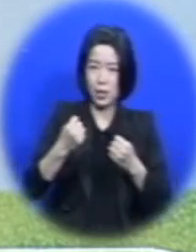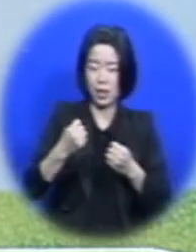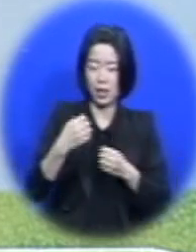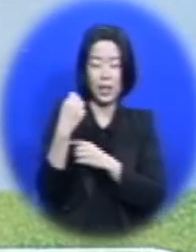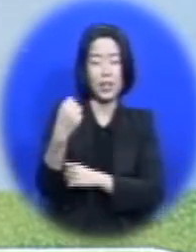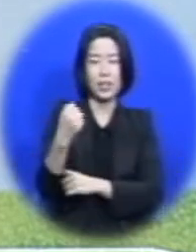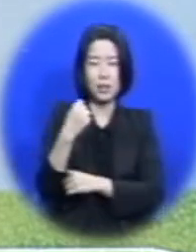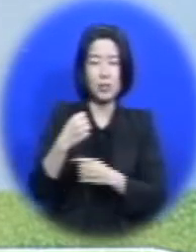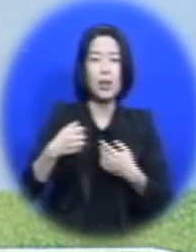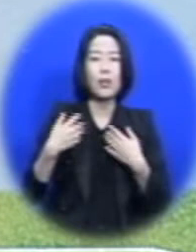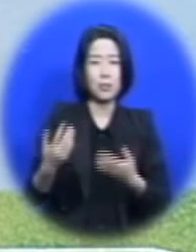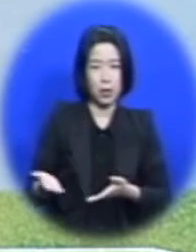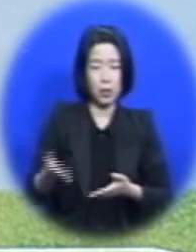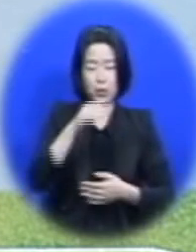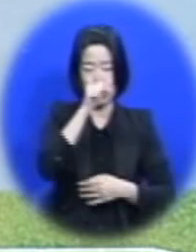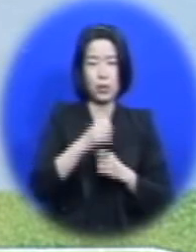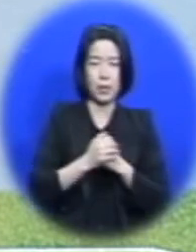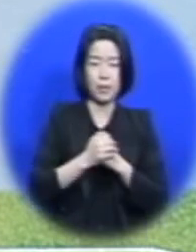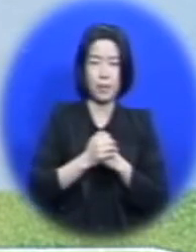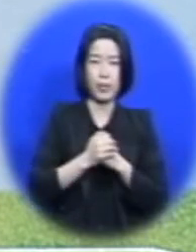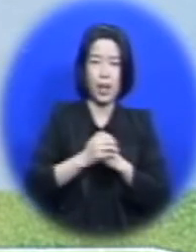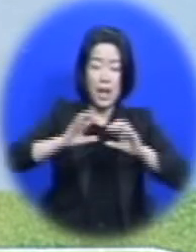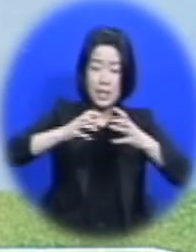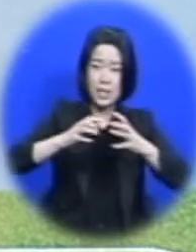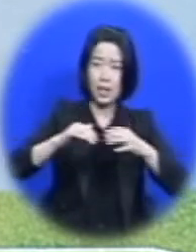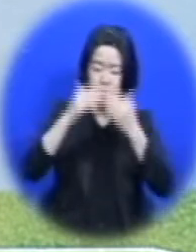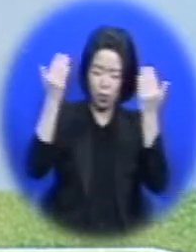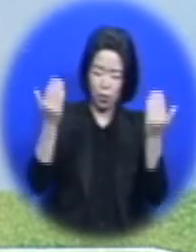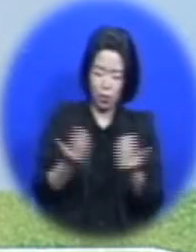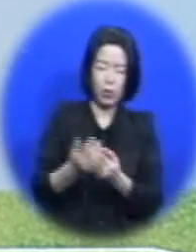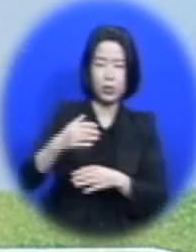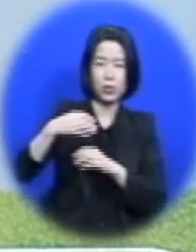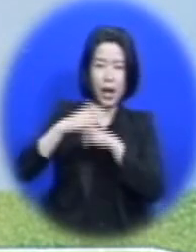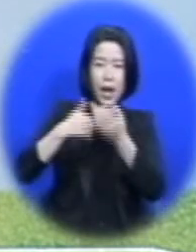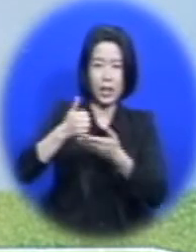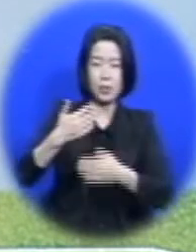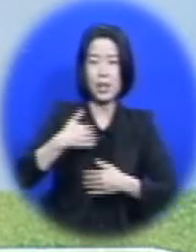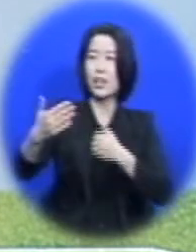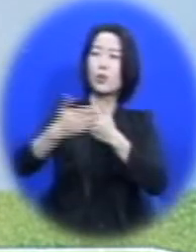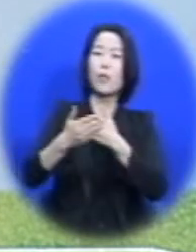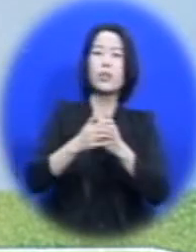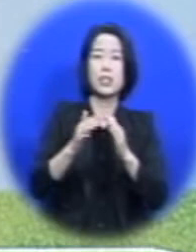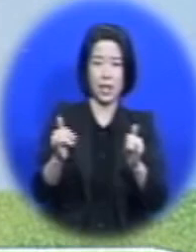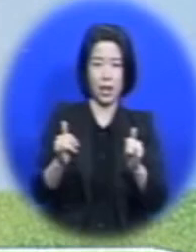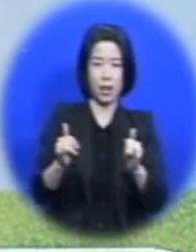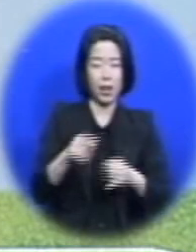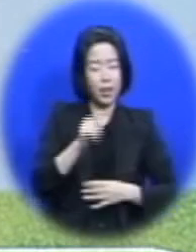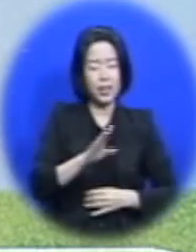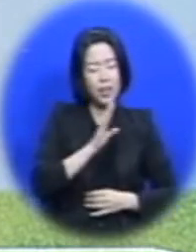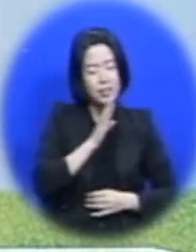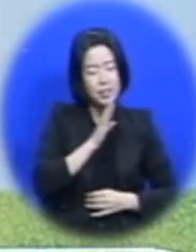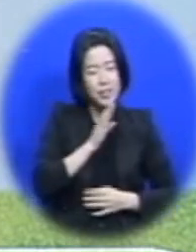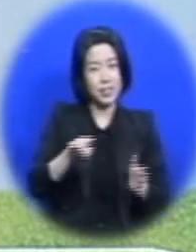좋습니까 그죠 세상에 만군의 하나님이 나를 돕는 자세요 이게 진짜